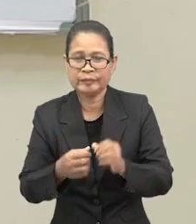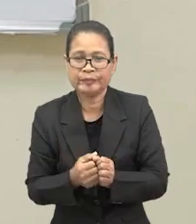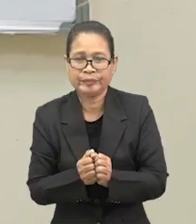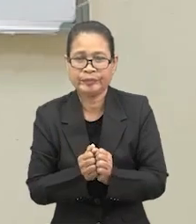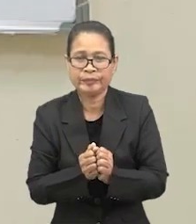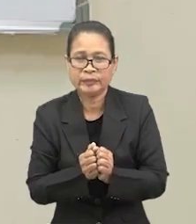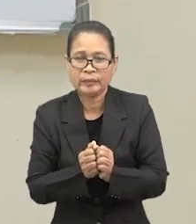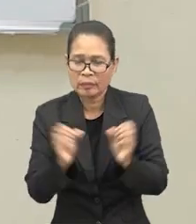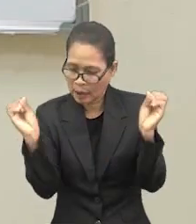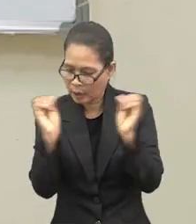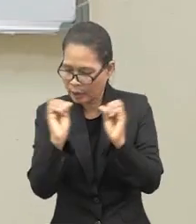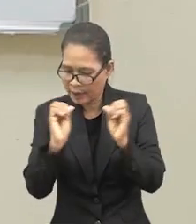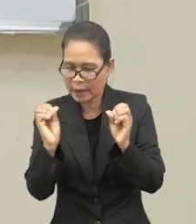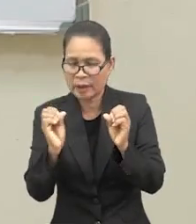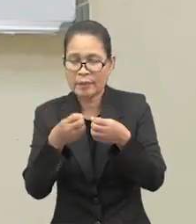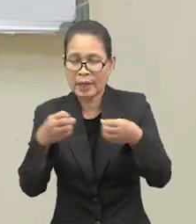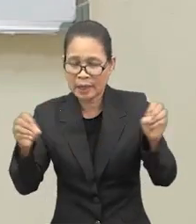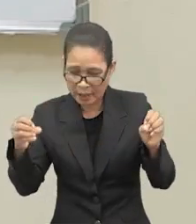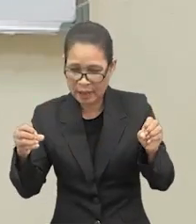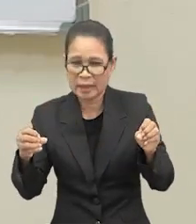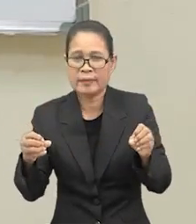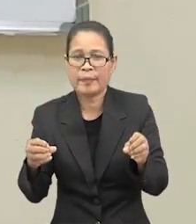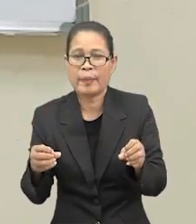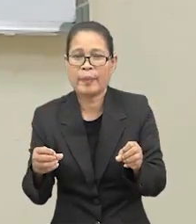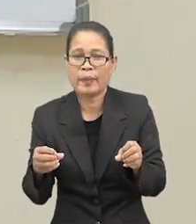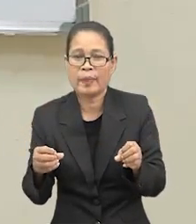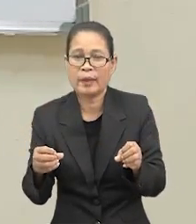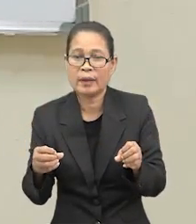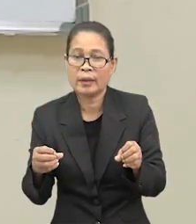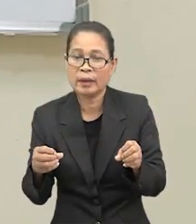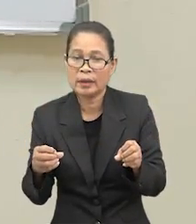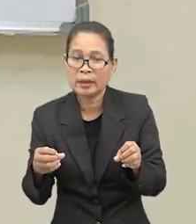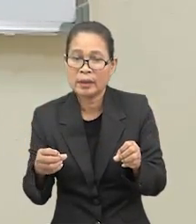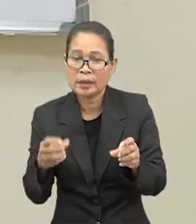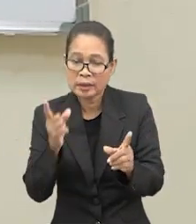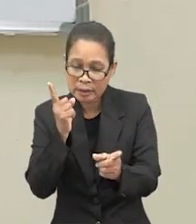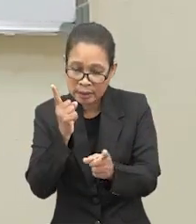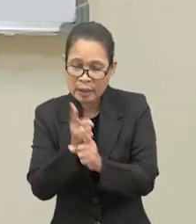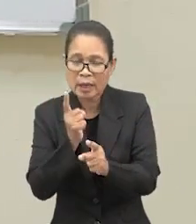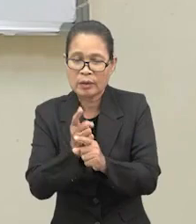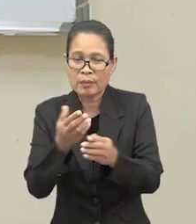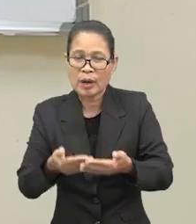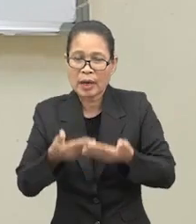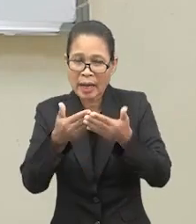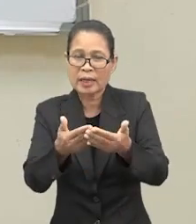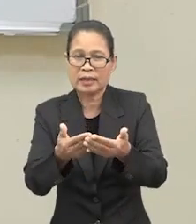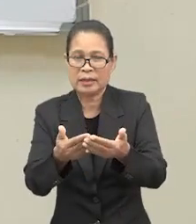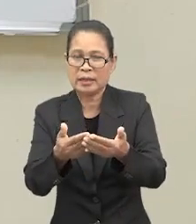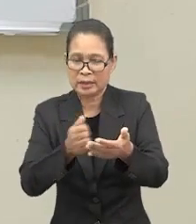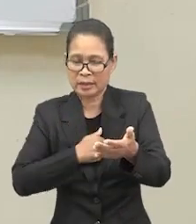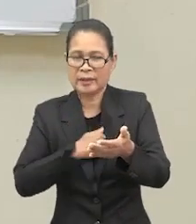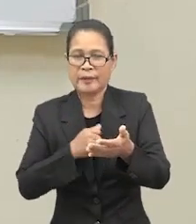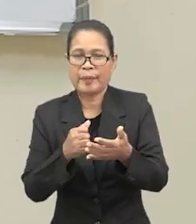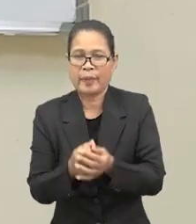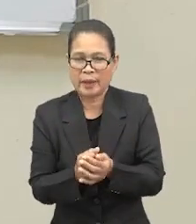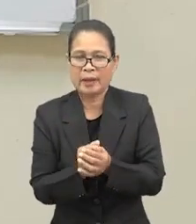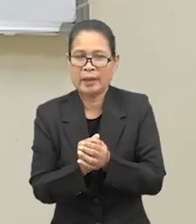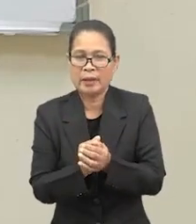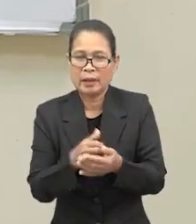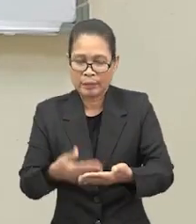Chà, là bạc lế. Bà ớt miên là bạc lế, dương thử thư mấy con. Cứ dương trâu bằng cạt